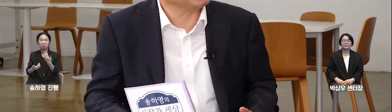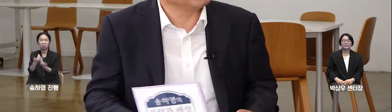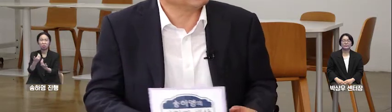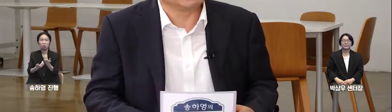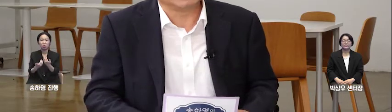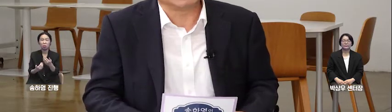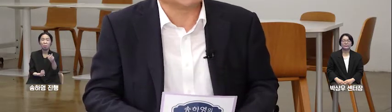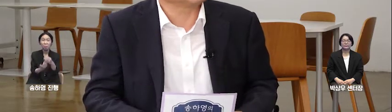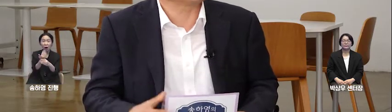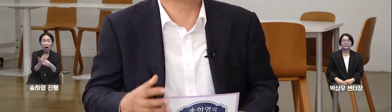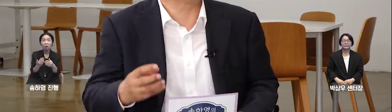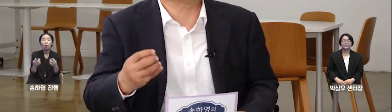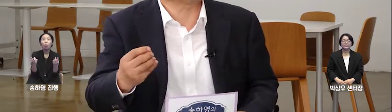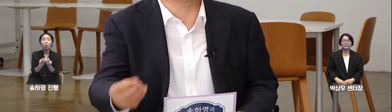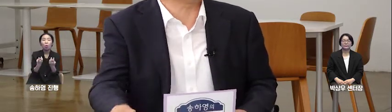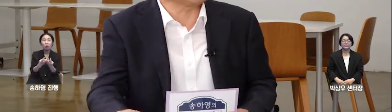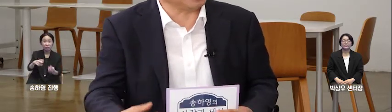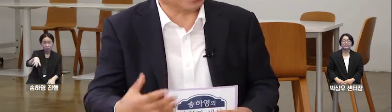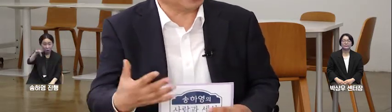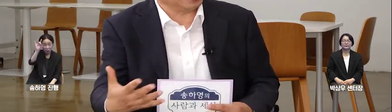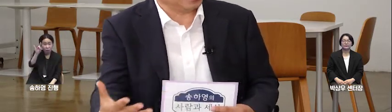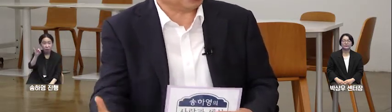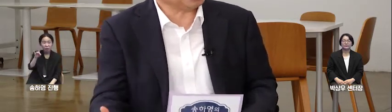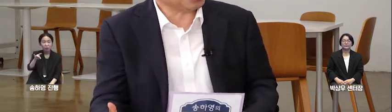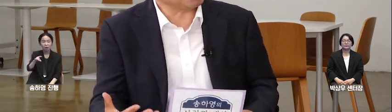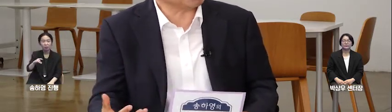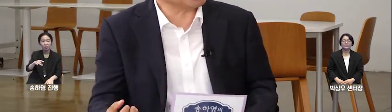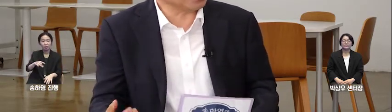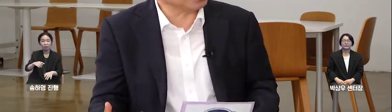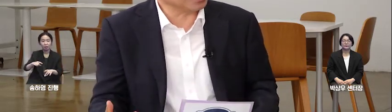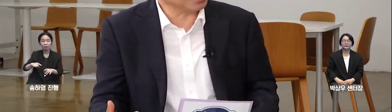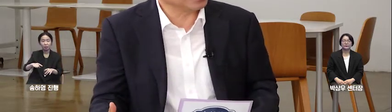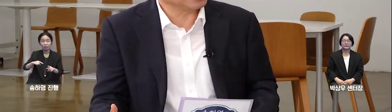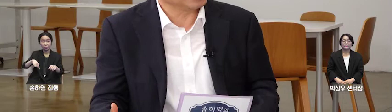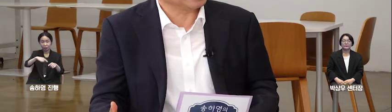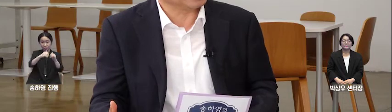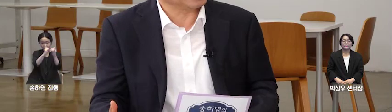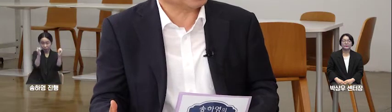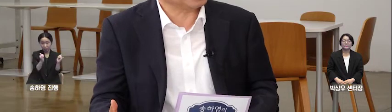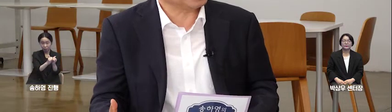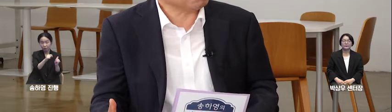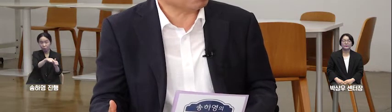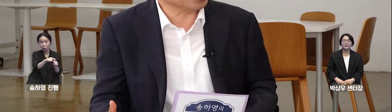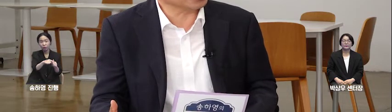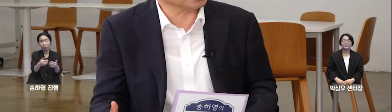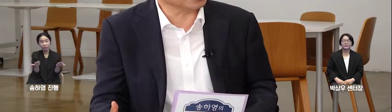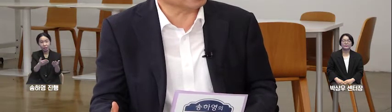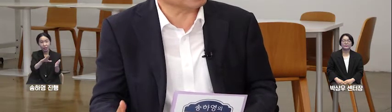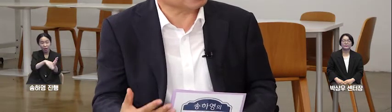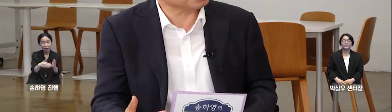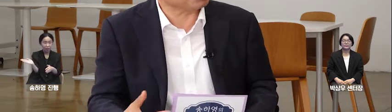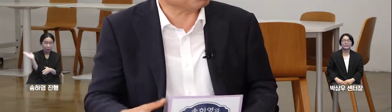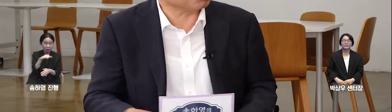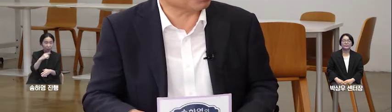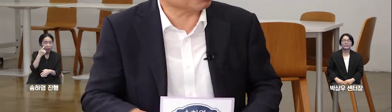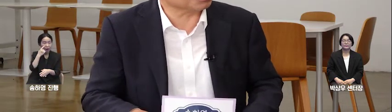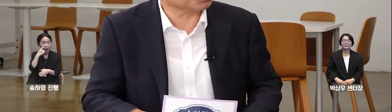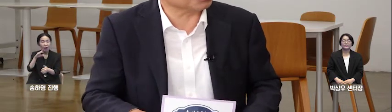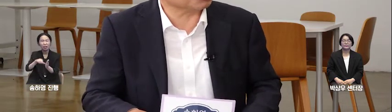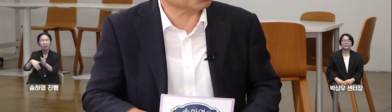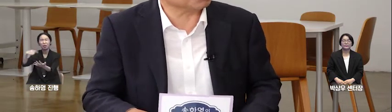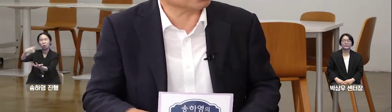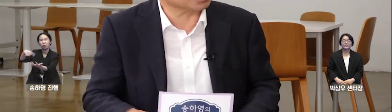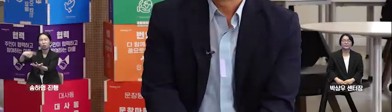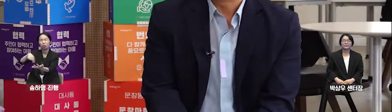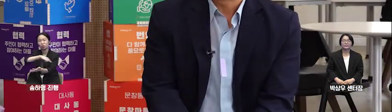깨지잖아요. 그 처음에 이렇게 설득하고 접근할 때 참 참 중요하겠다. 근데 그런 교육도 그러면